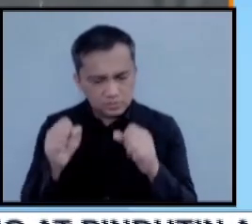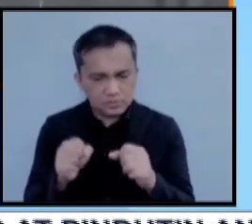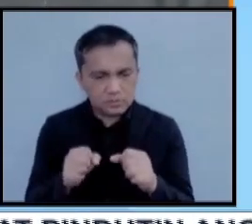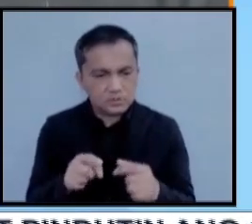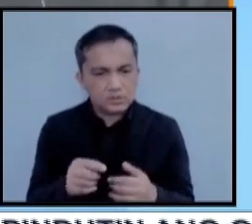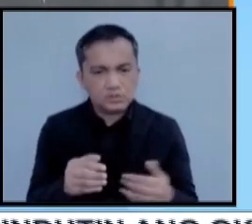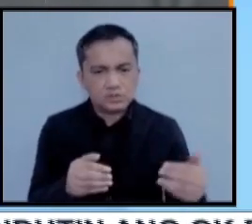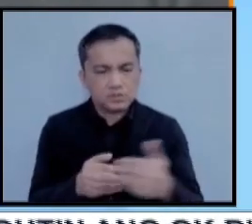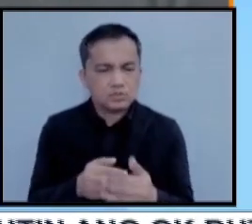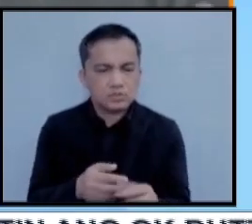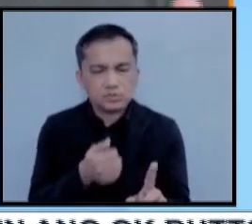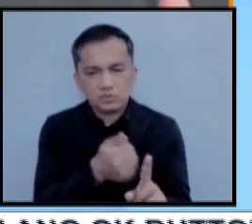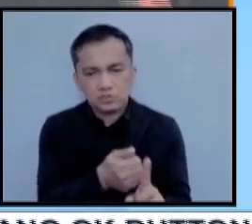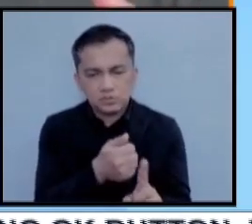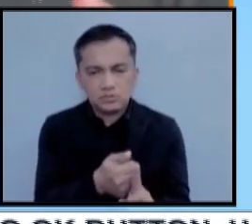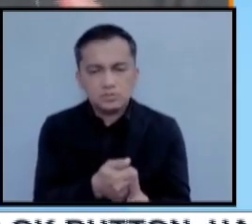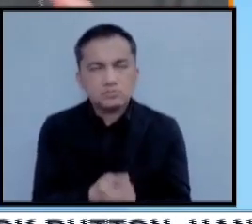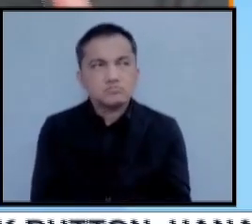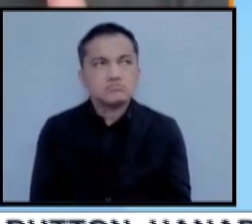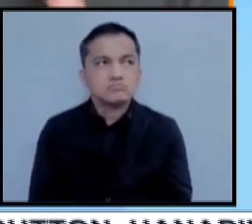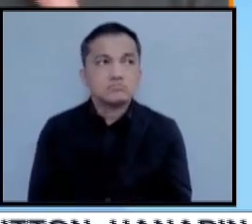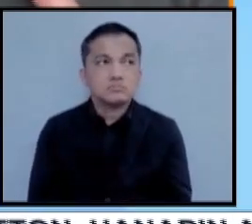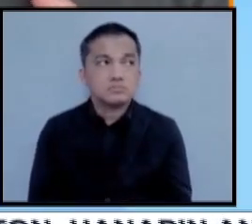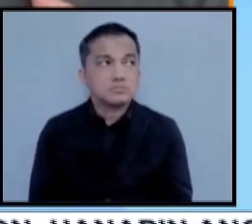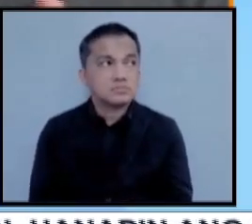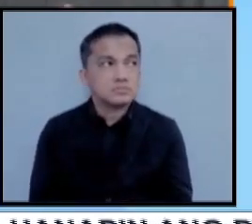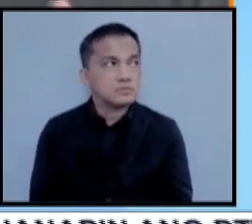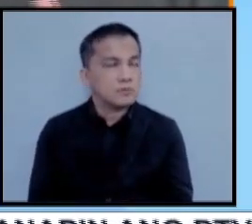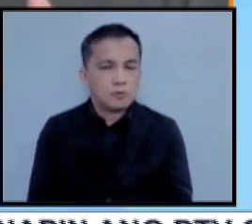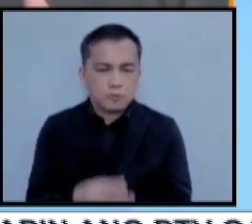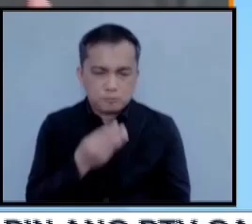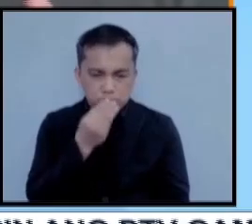uunahin pa rin yung kanilang mga nakakkilig